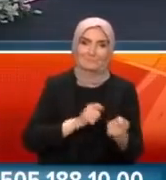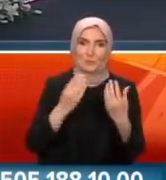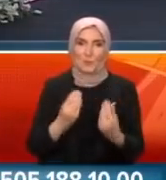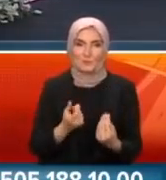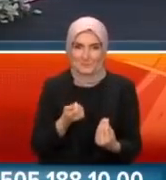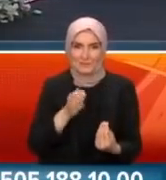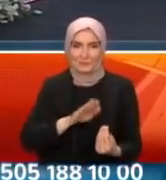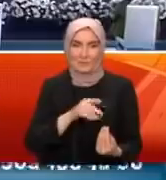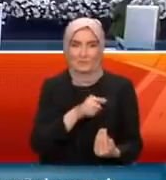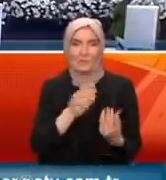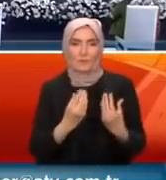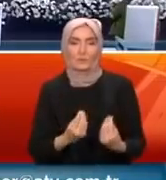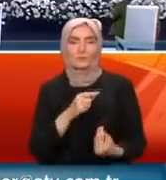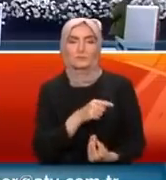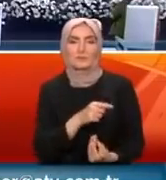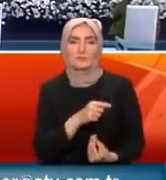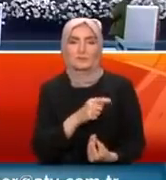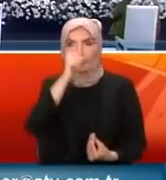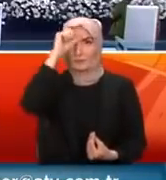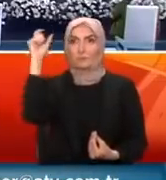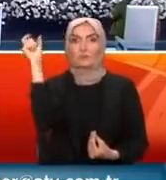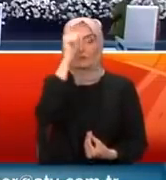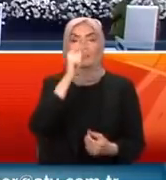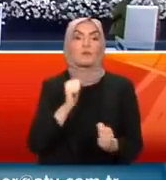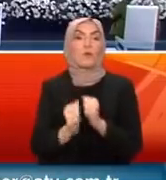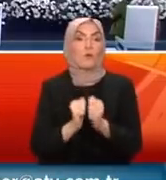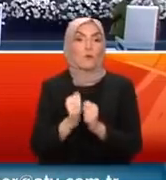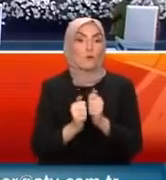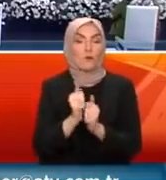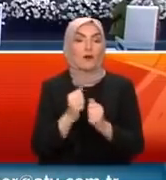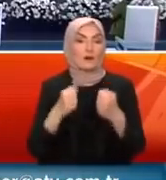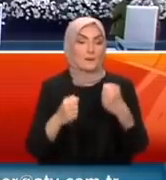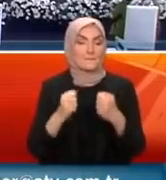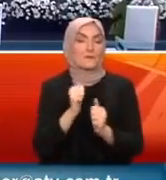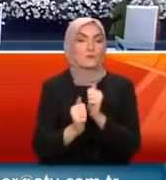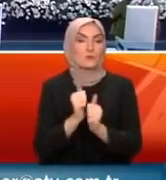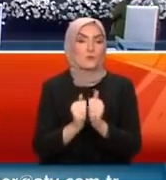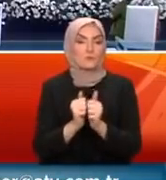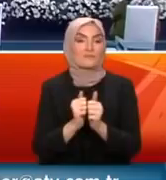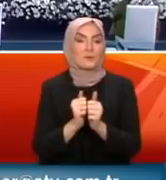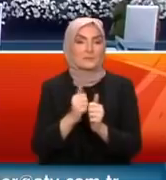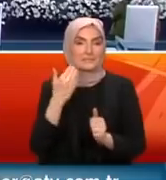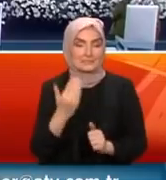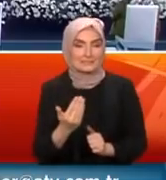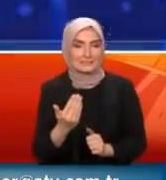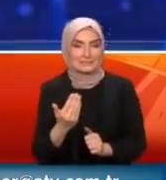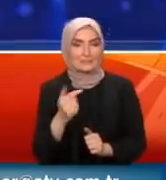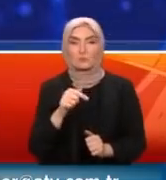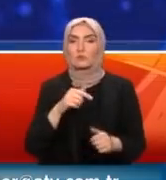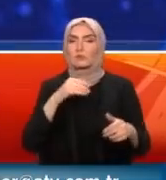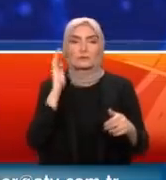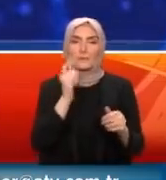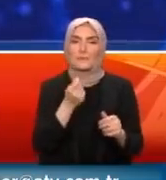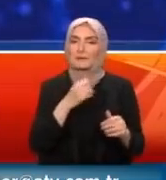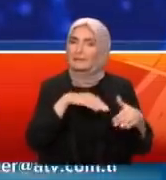gerçekleştireceğimiz Türkiye'nin otomobili fabrikası ise İşte bu yatırım zinciri mizin